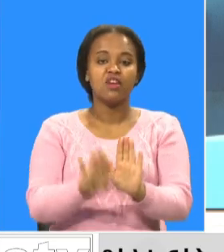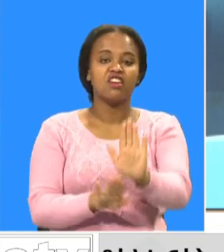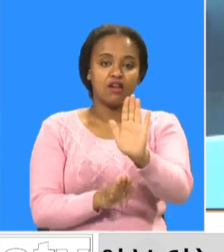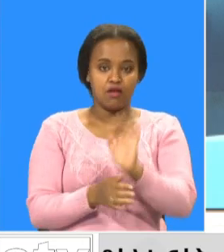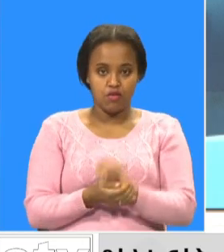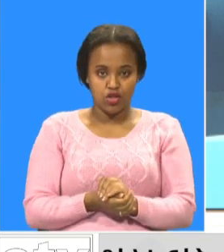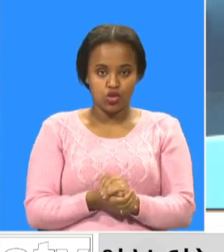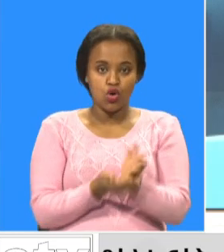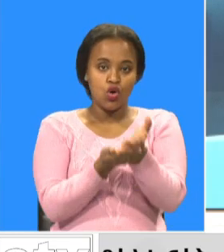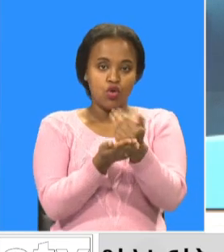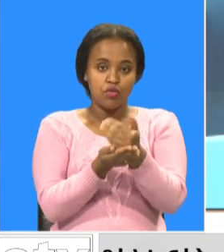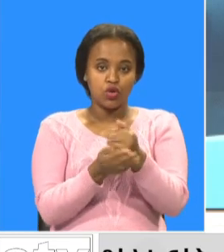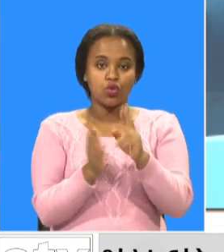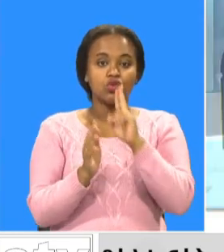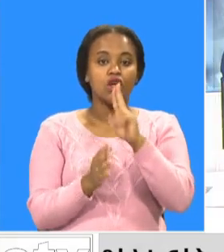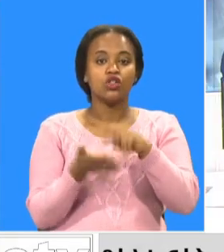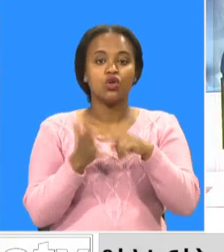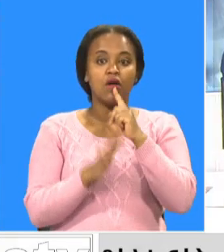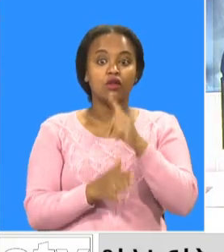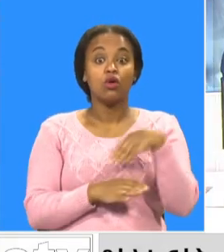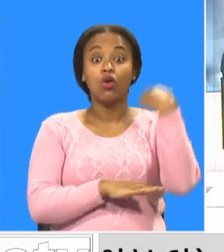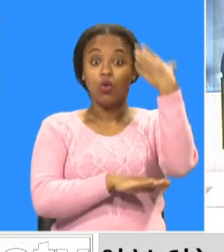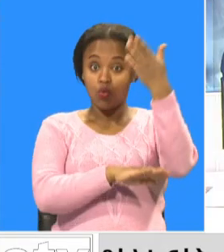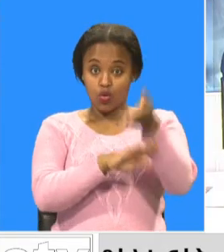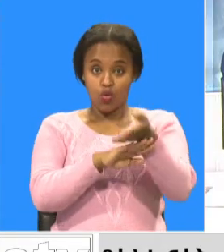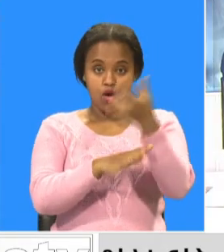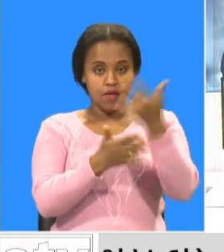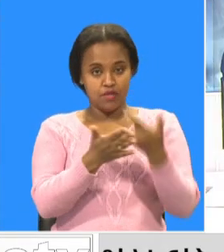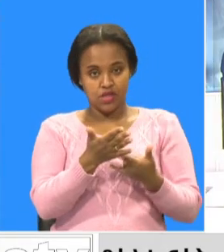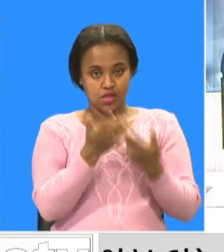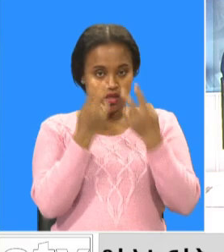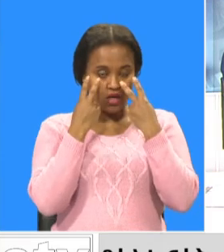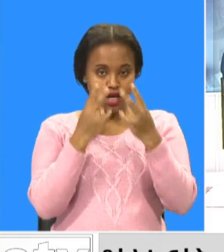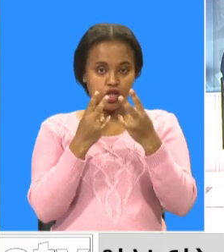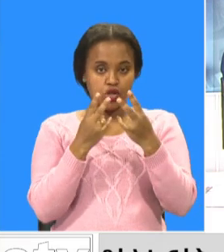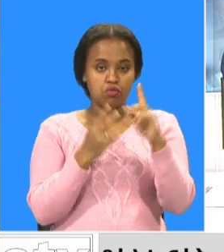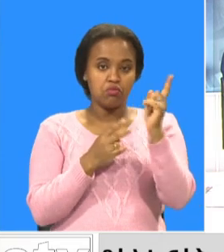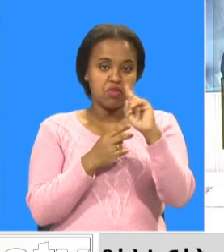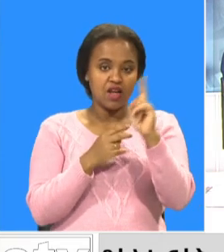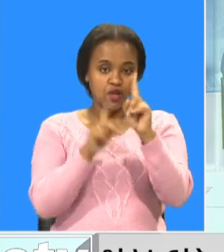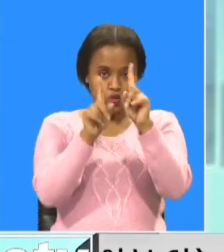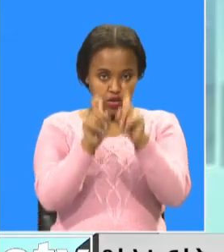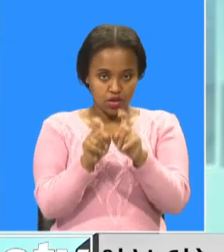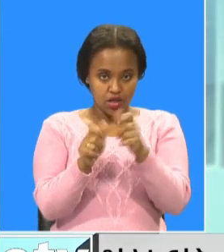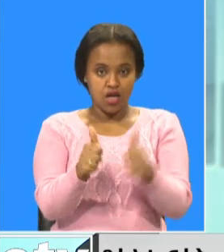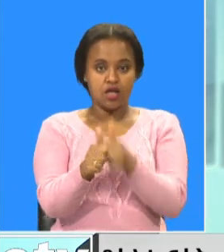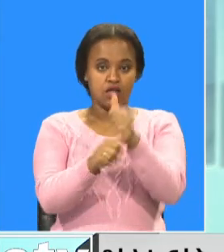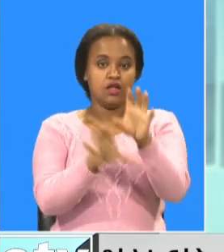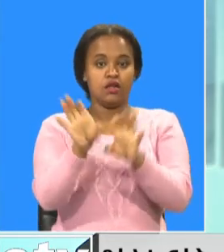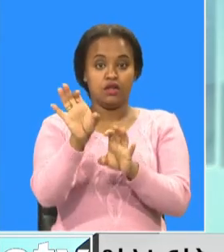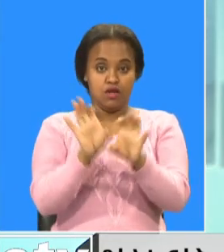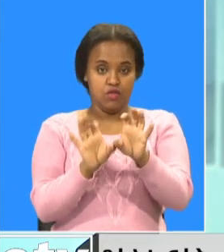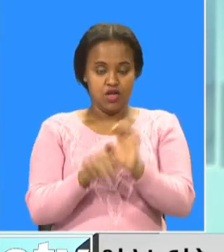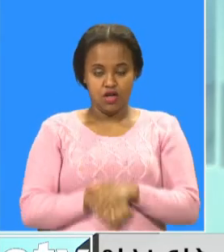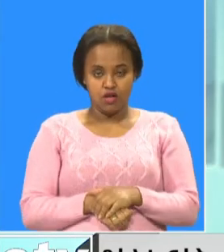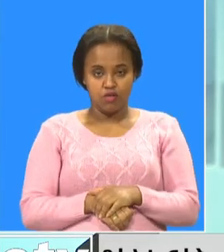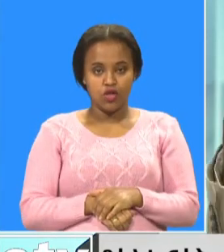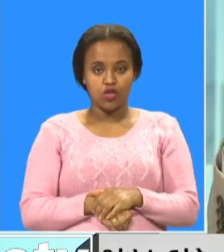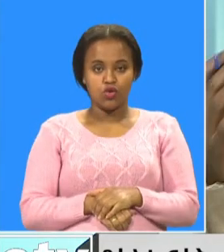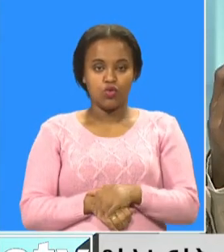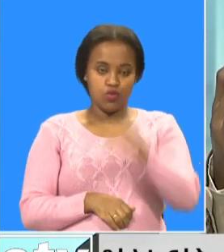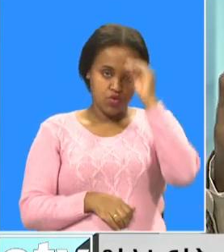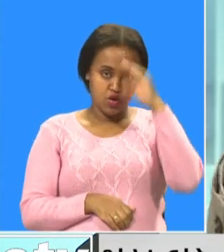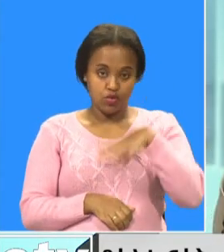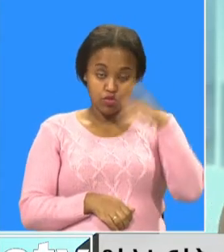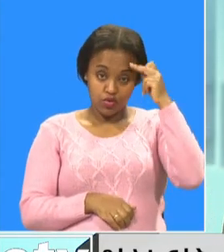የሚደረግባቸው ምርቶች ናቸው ማለት ነው። ወደ በኋላም በዝርዝር እናያቸዋለን ምን አይነት ቁጥጥርና ክትትሎች እንደሚደረጉ። ወደ አቶ ደመሩ ልምጣና